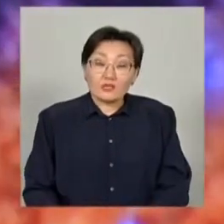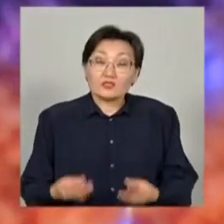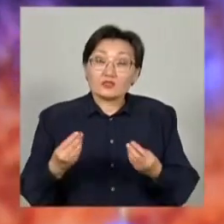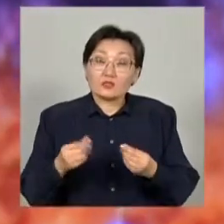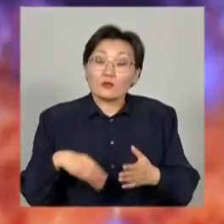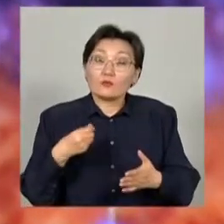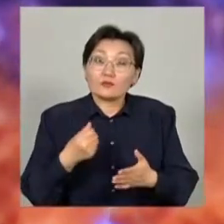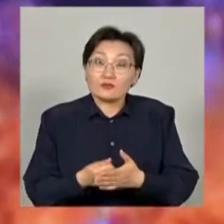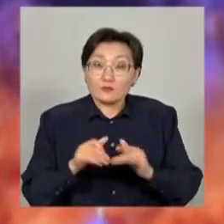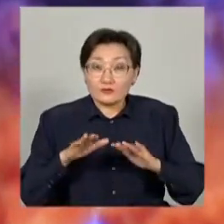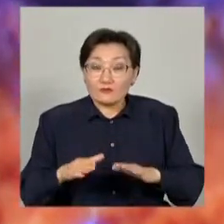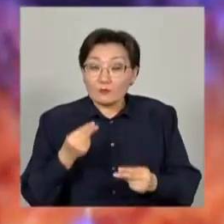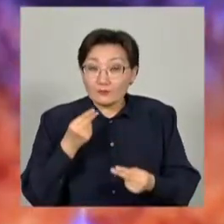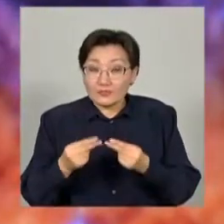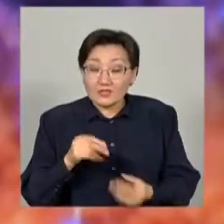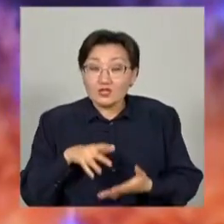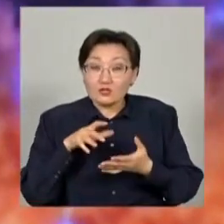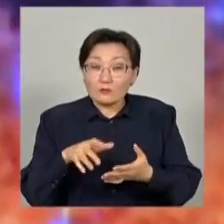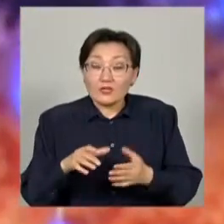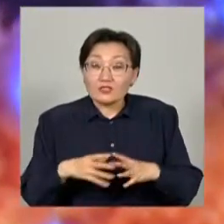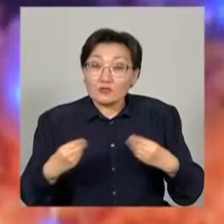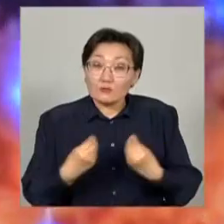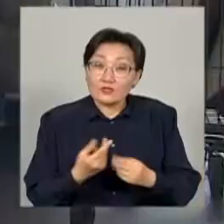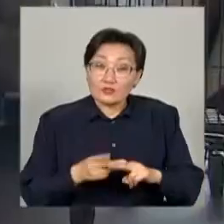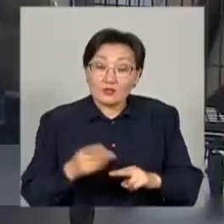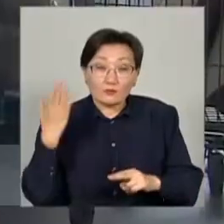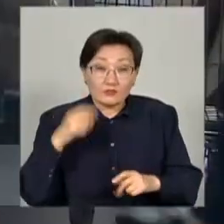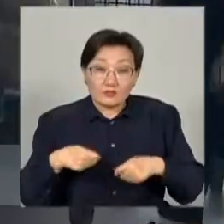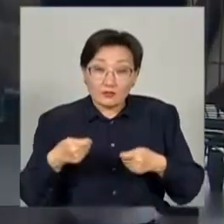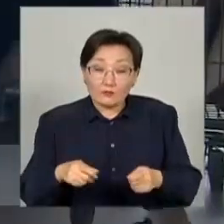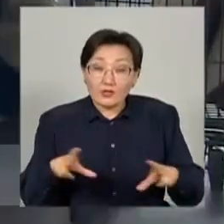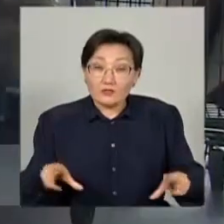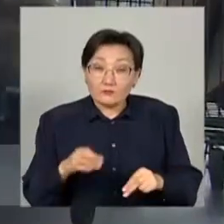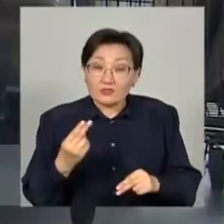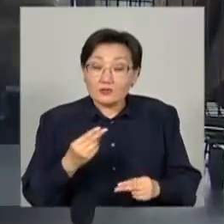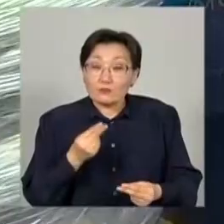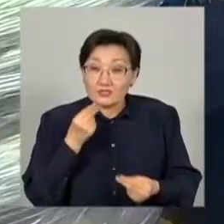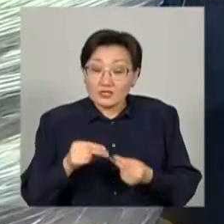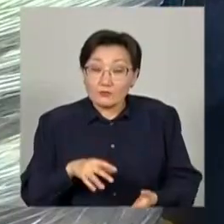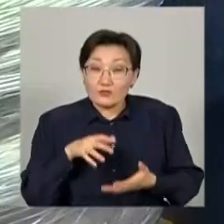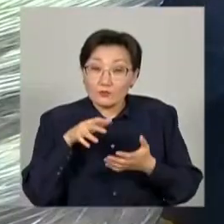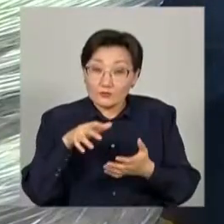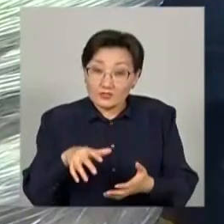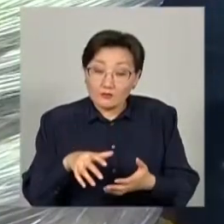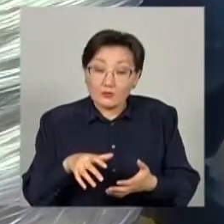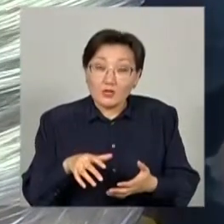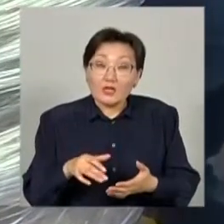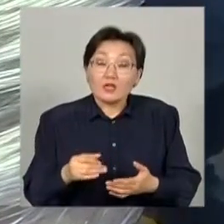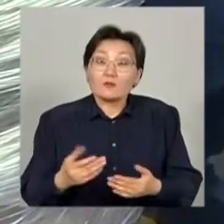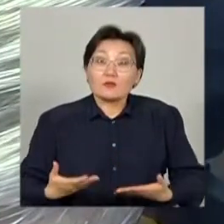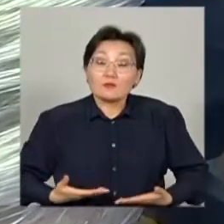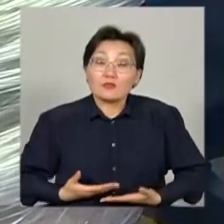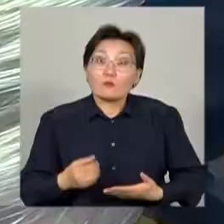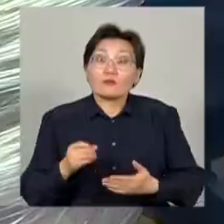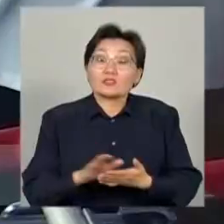Денежные выплаты вместо продуктовых корзин. Семьи, которым ранее выдавали гарантированный социальный пакет в виде наборов продуктов питания и бытовой